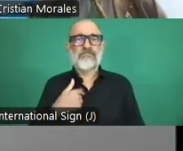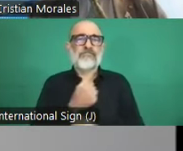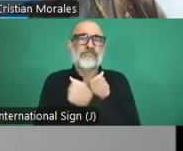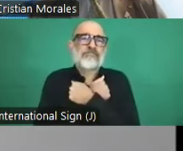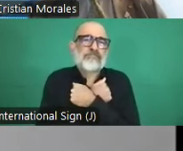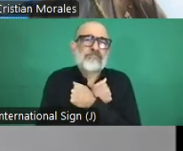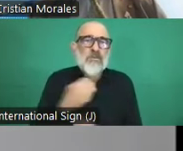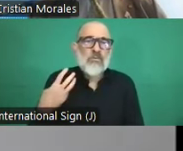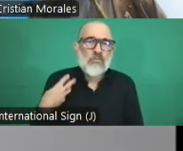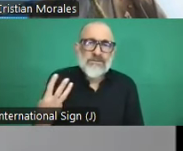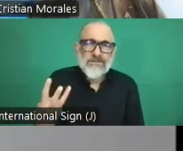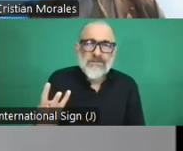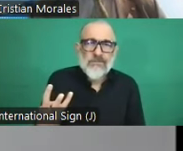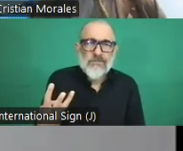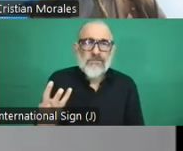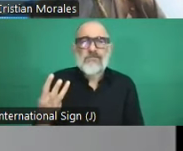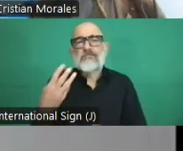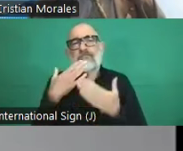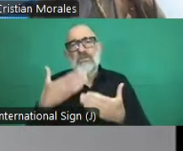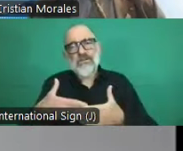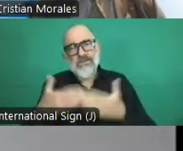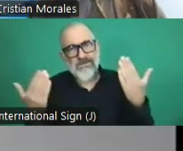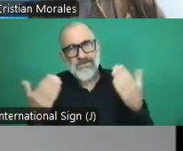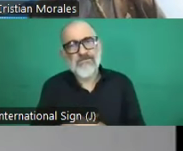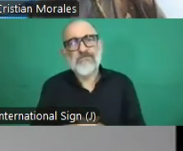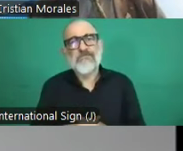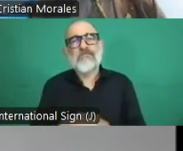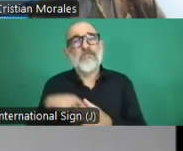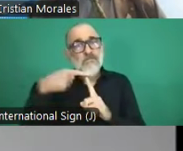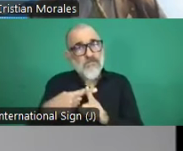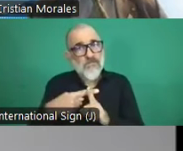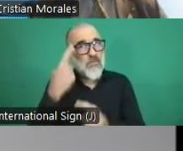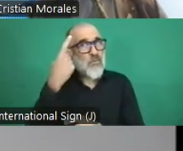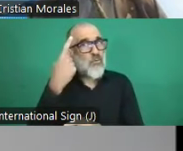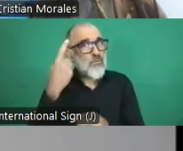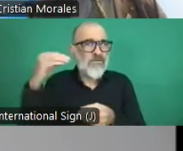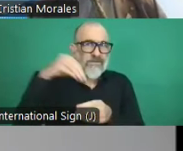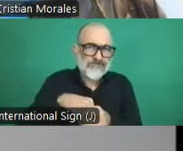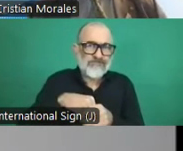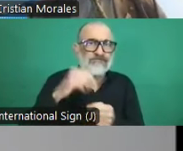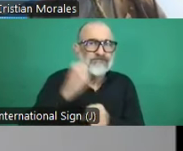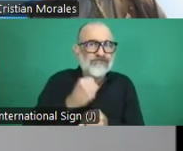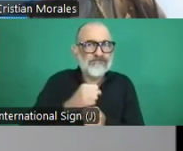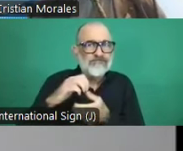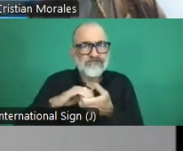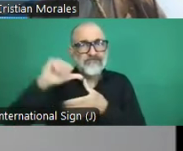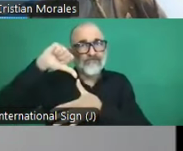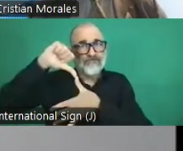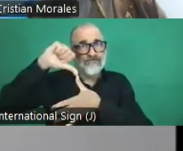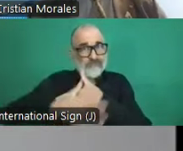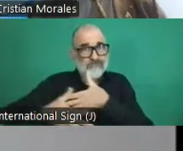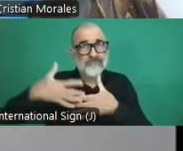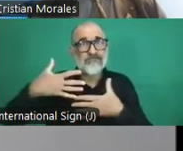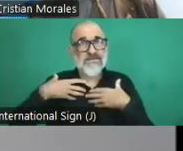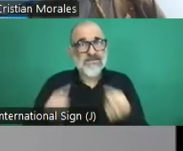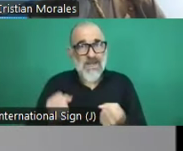Bom dia. Mais uma vez, a Organização Pan-Americana de Saúde nos estimula a fazer uma Encore une fois, avaliação l'Organisation panaméricaine de la